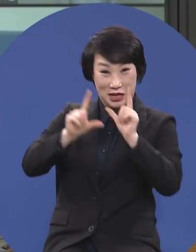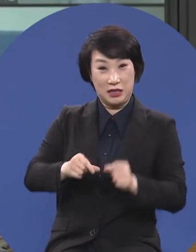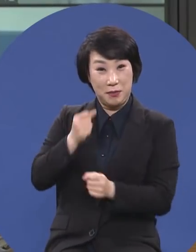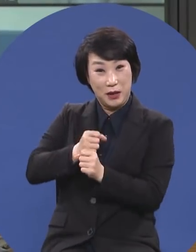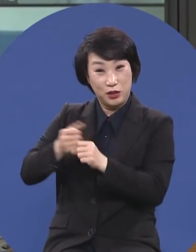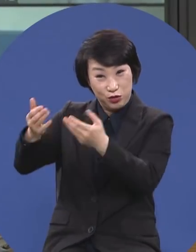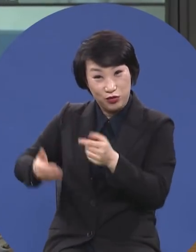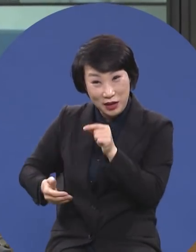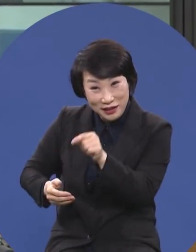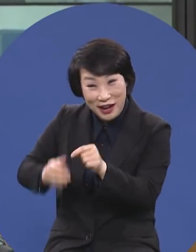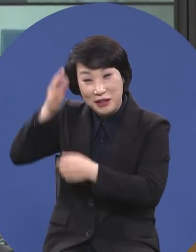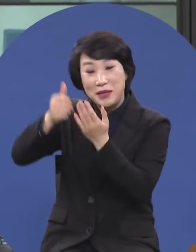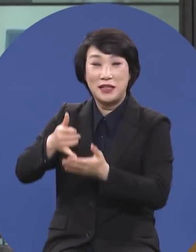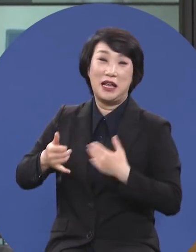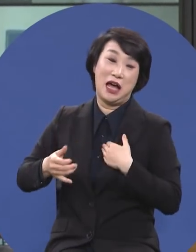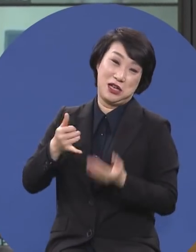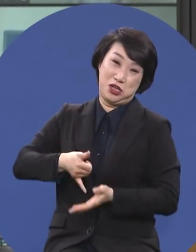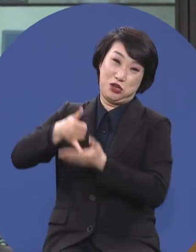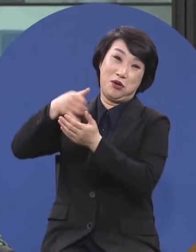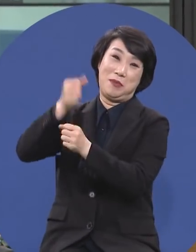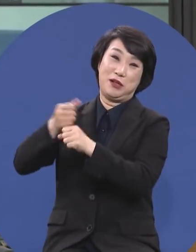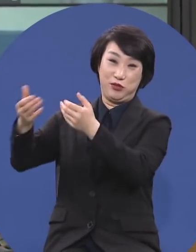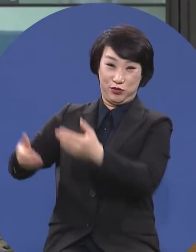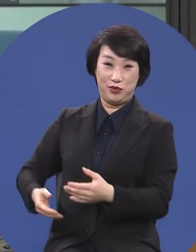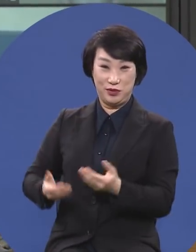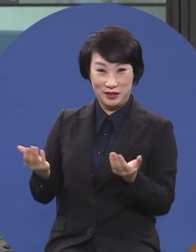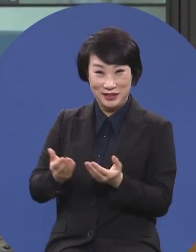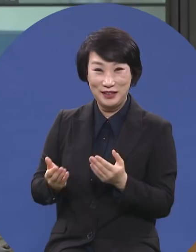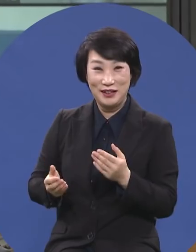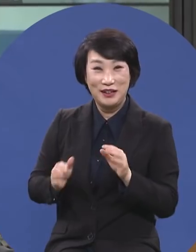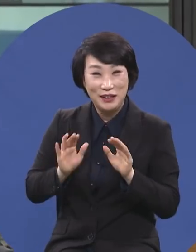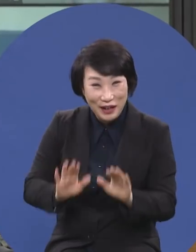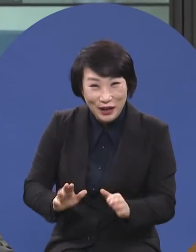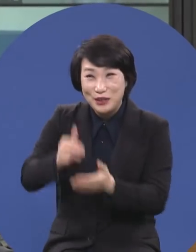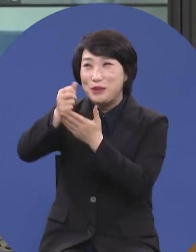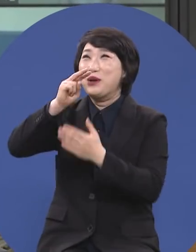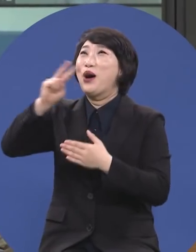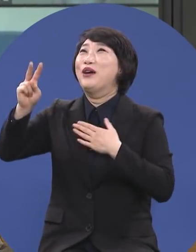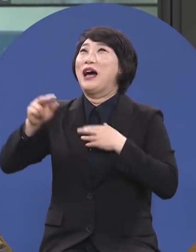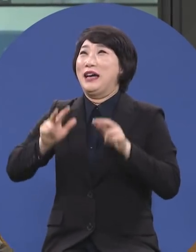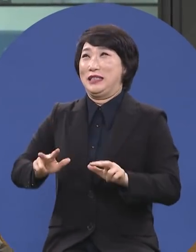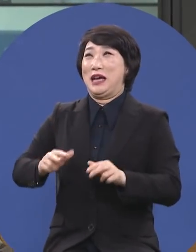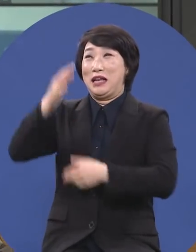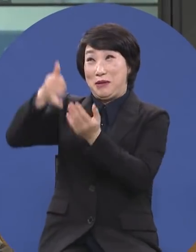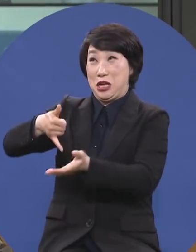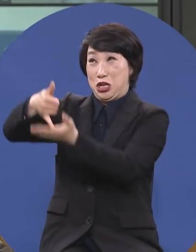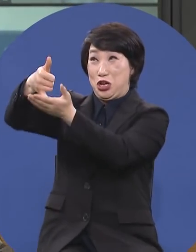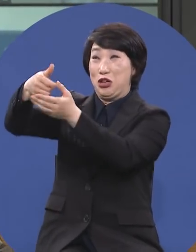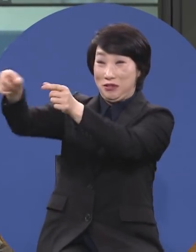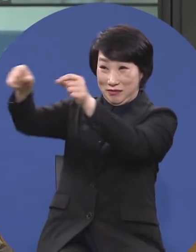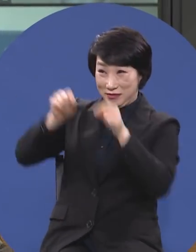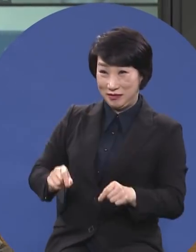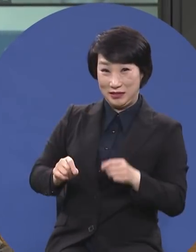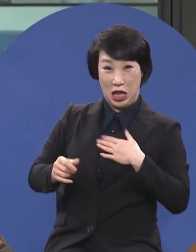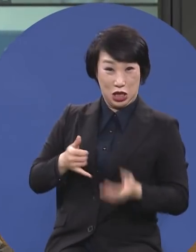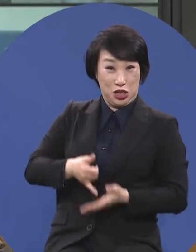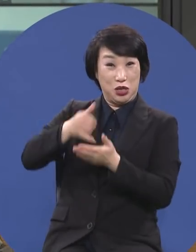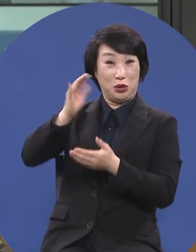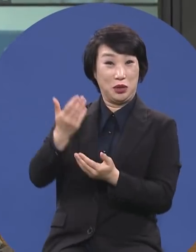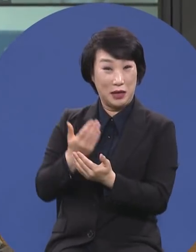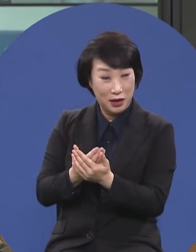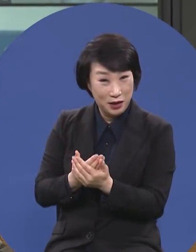것이 하나님이 나를 인격체로 만들었으니 주여 이제는 하나님의 인격이 내 인격이 되게 하소서.